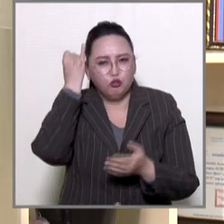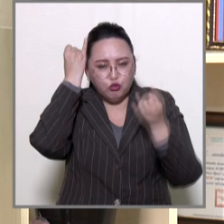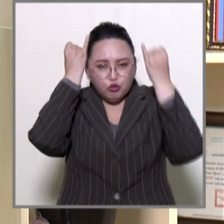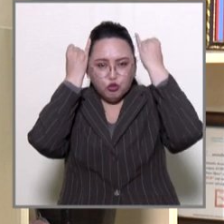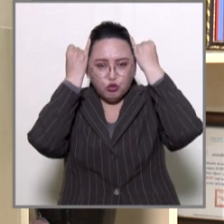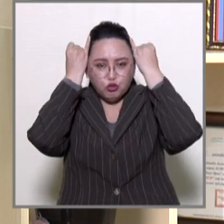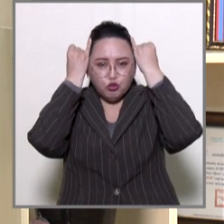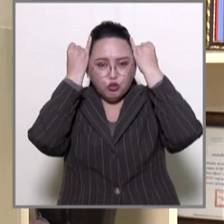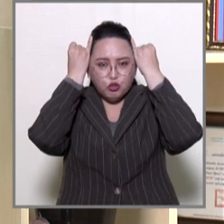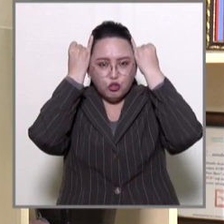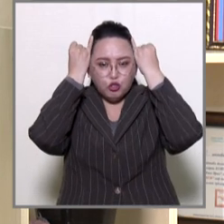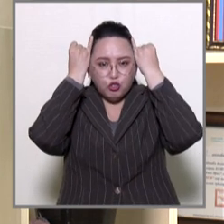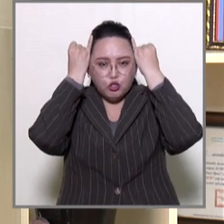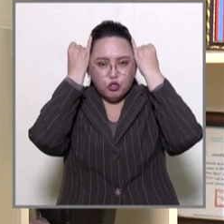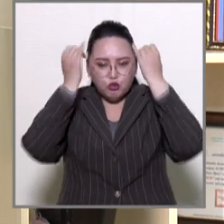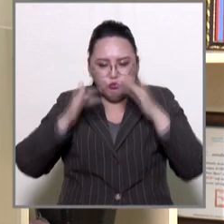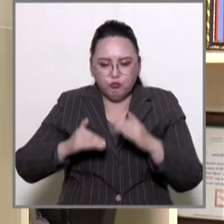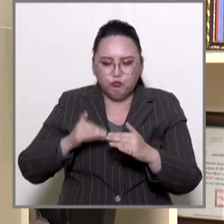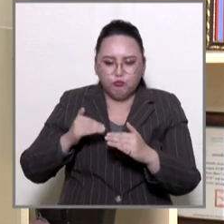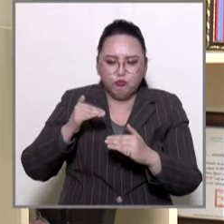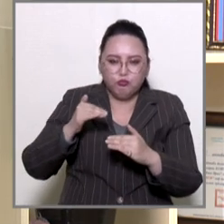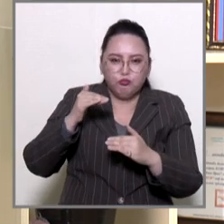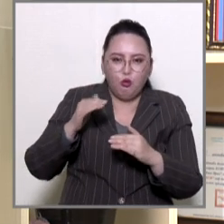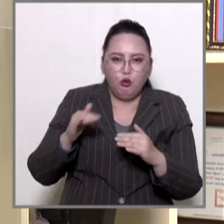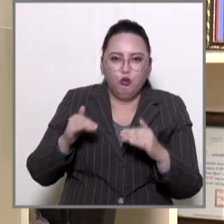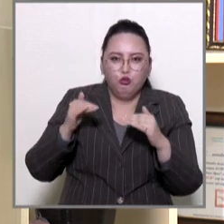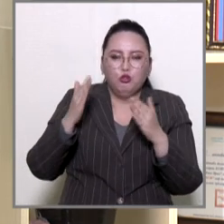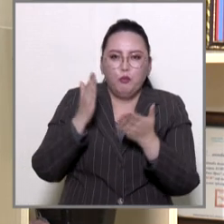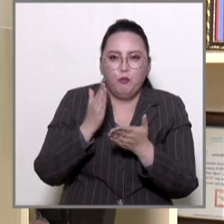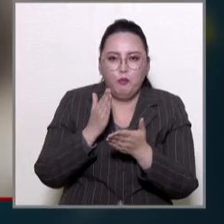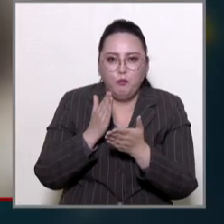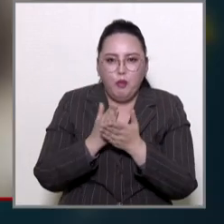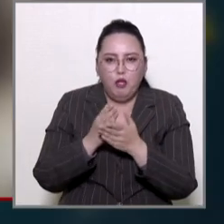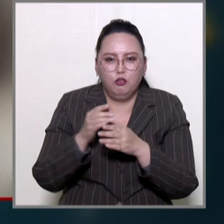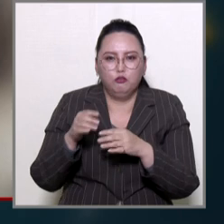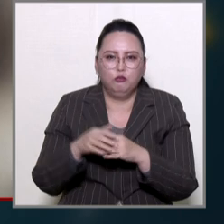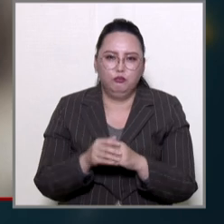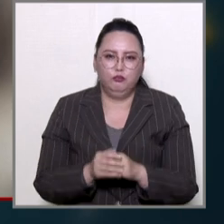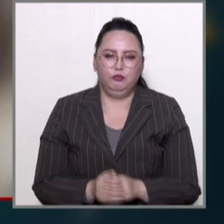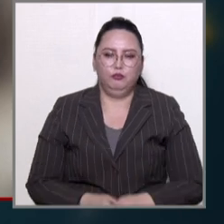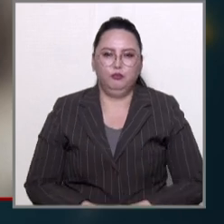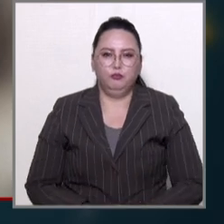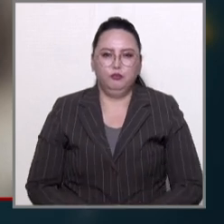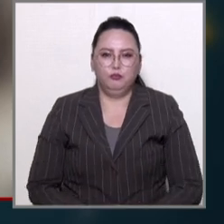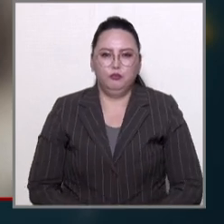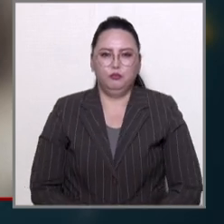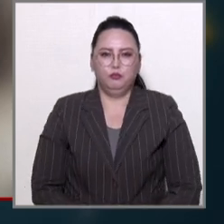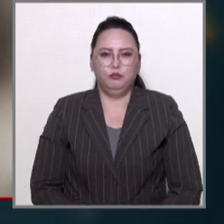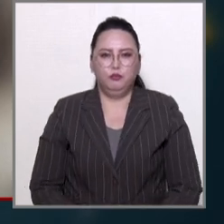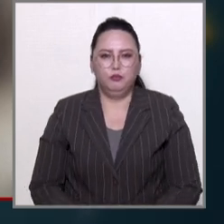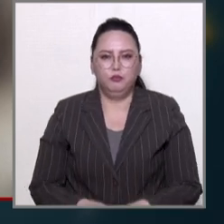туурай хатан шөрмөс чангалахын хэрээр толгой дээр нь хоёр газар аваач арьс загтнах болов. Яагаад ингэж загтнах